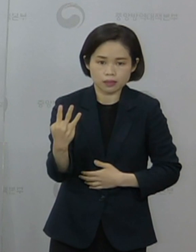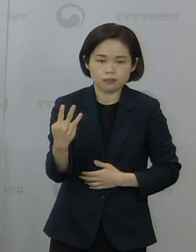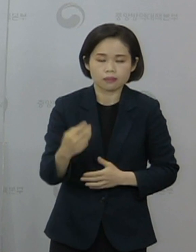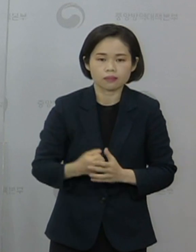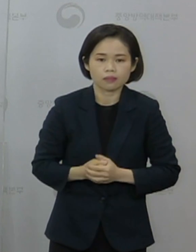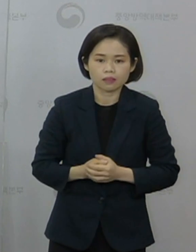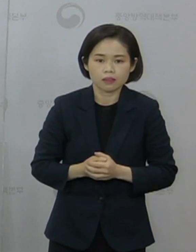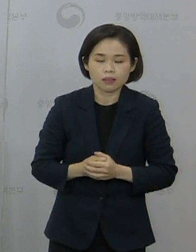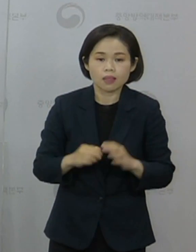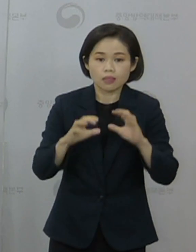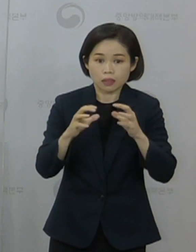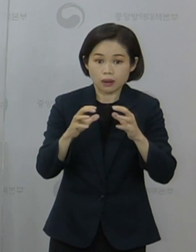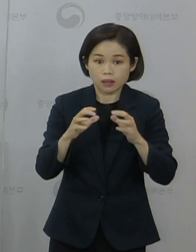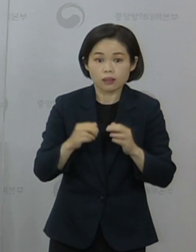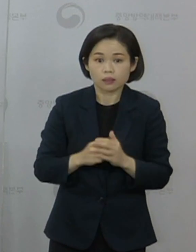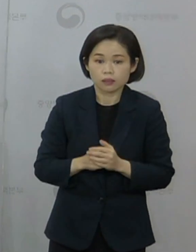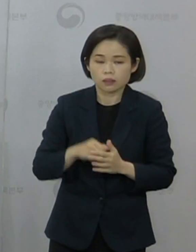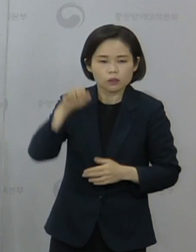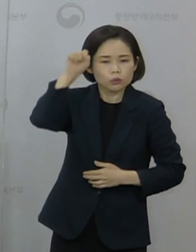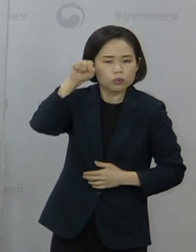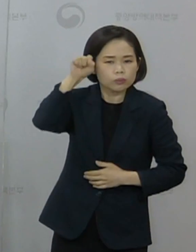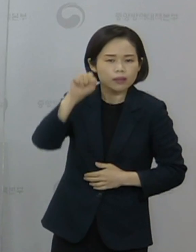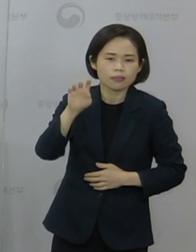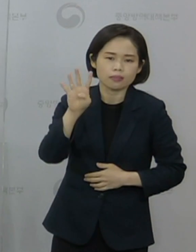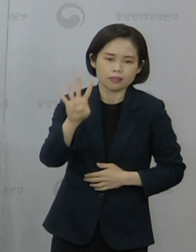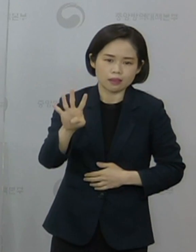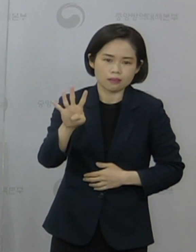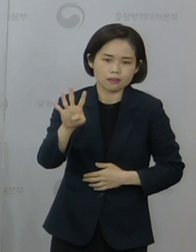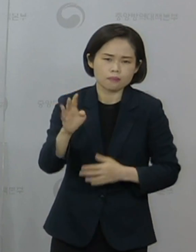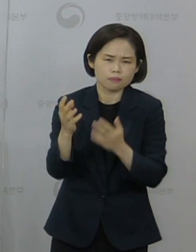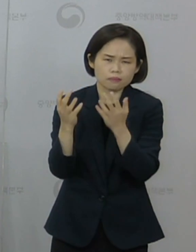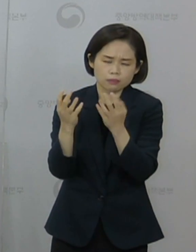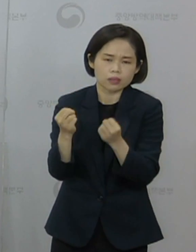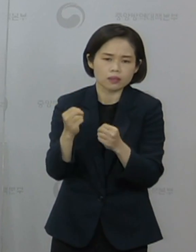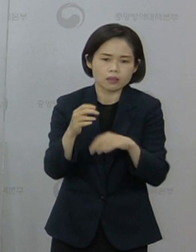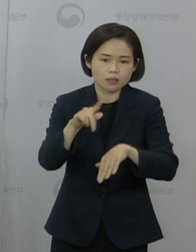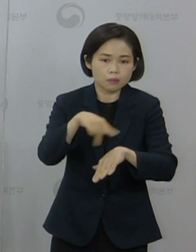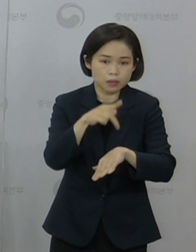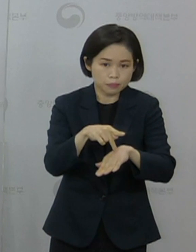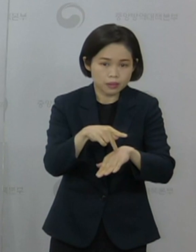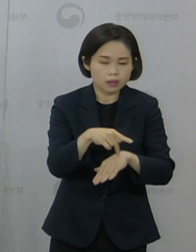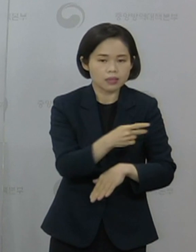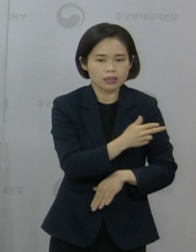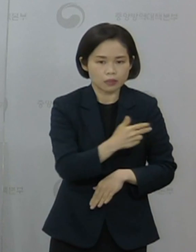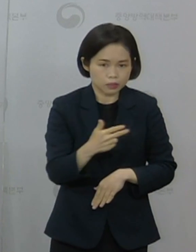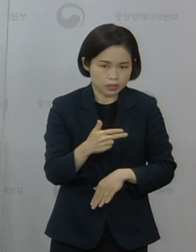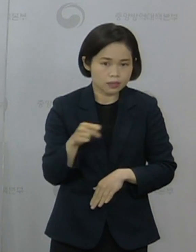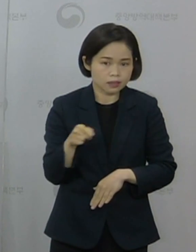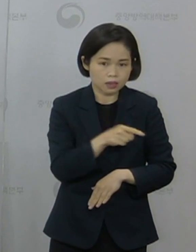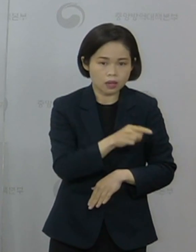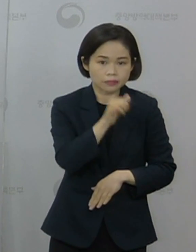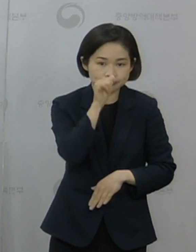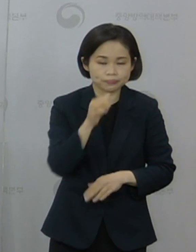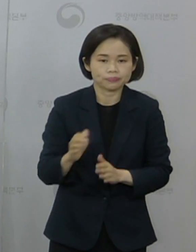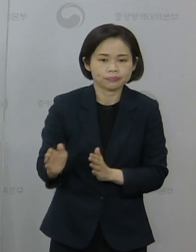추정 위 국가로는 우주베키스탄 이 4명으로 많고 필리핀 인도네 시작 등이었습니다